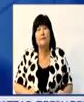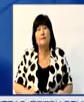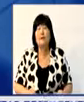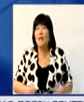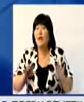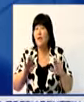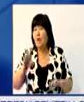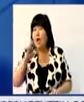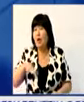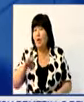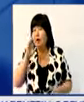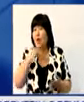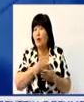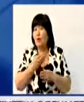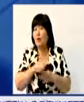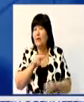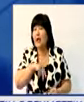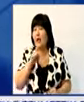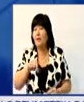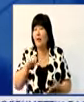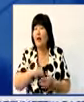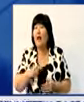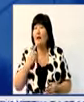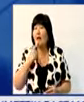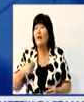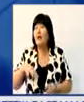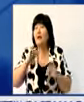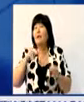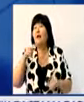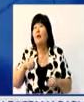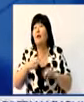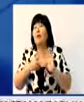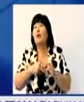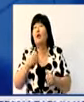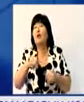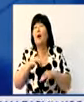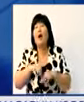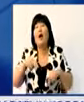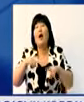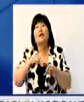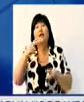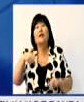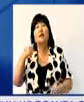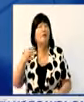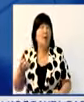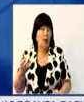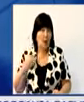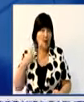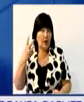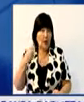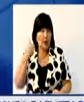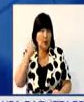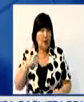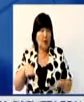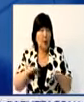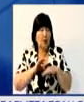Жергілікті мемлекеттік және бюджеттік сала қызметкерлері арасында тіл шебері 2018 байқауы өтті. Астананың 20 жылдығы мен Қызылорда қаласының 2 жылдығына